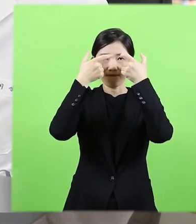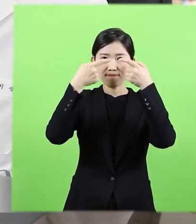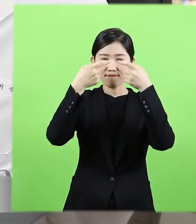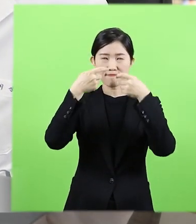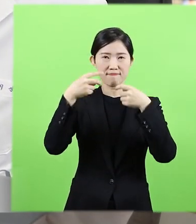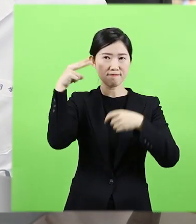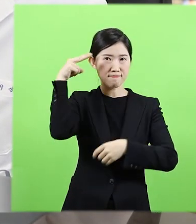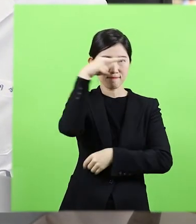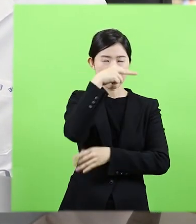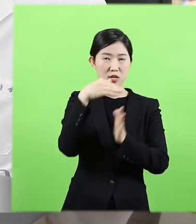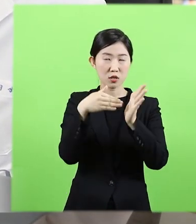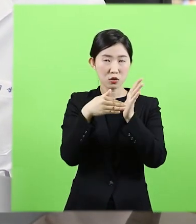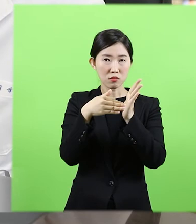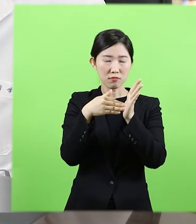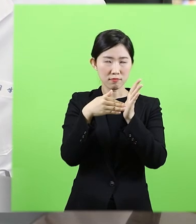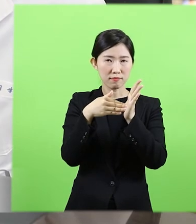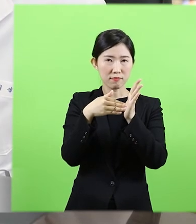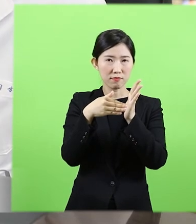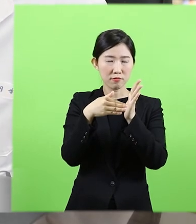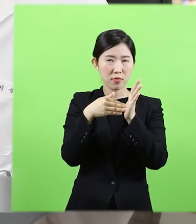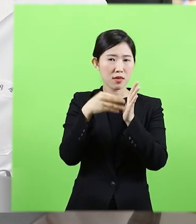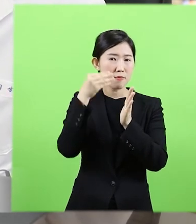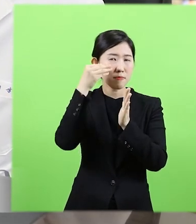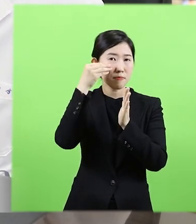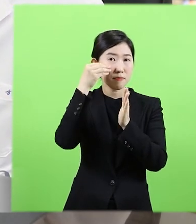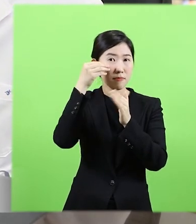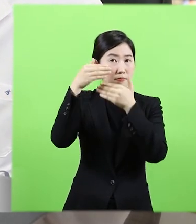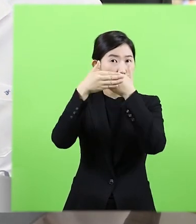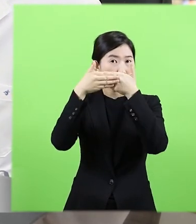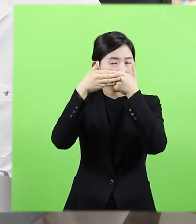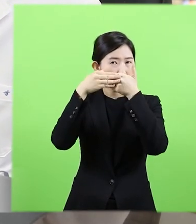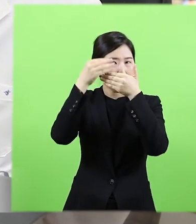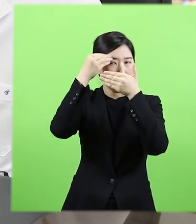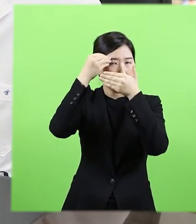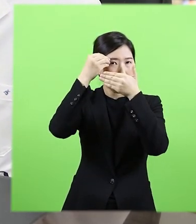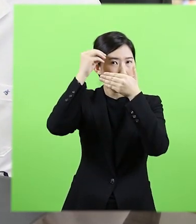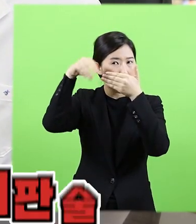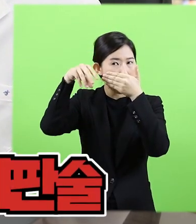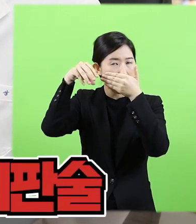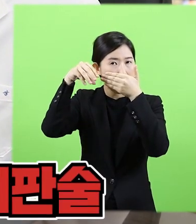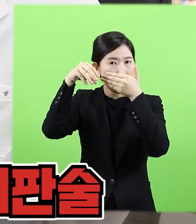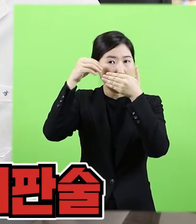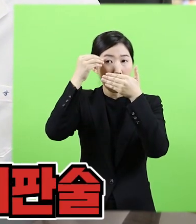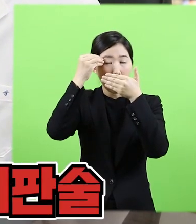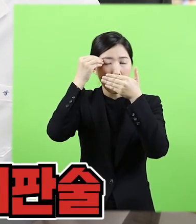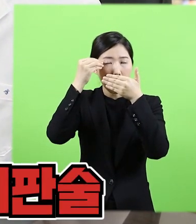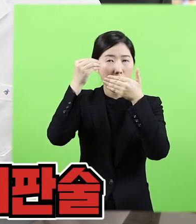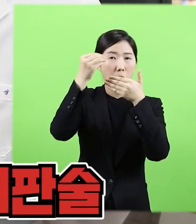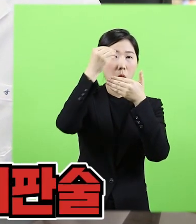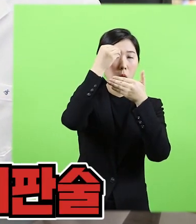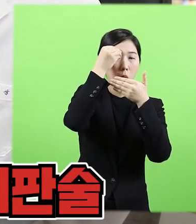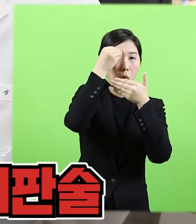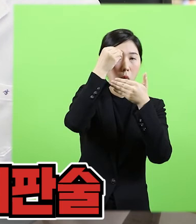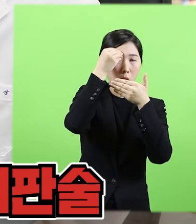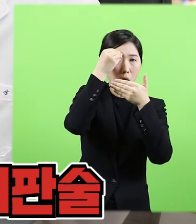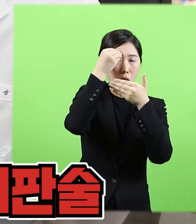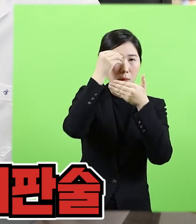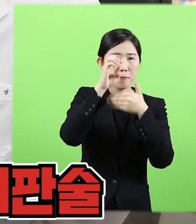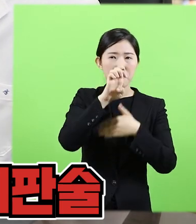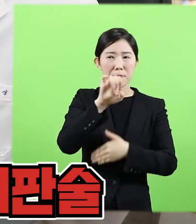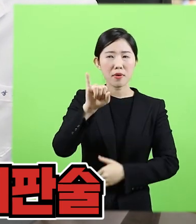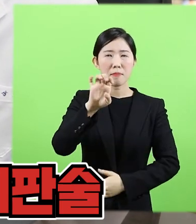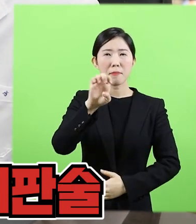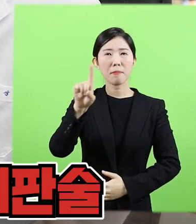더 나가서 이 부분을 해결하기 위해서 피부는 제거해버리고 눈 감는 근육은 눈 꺼진 대로